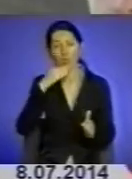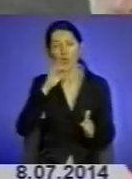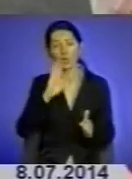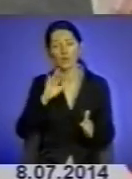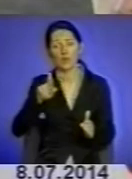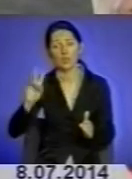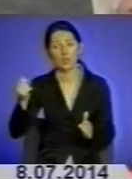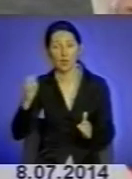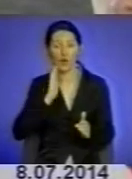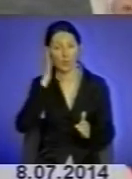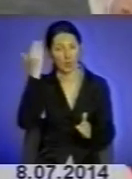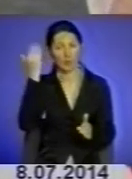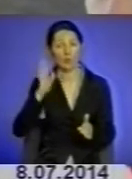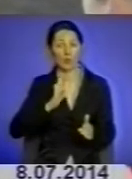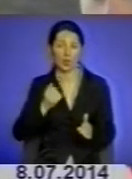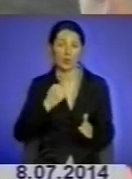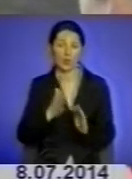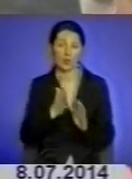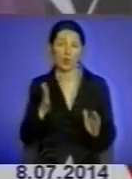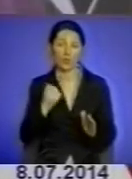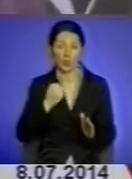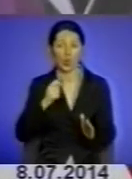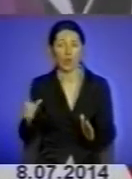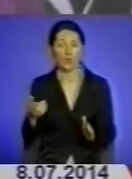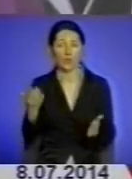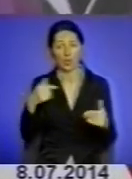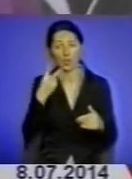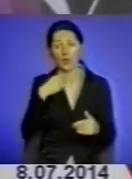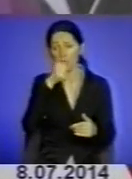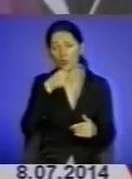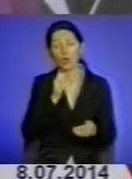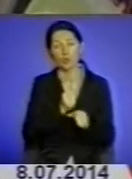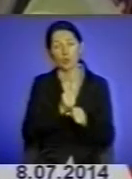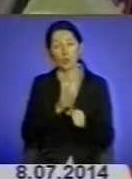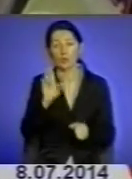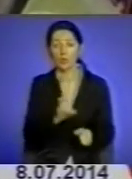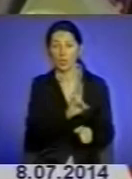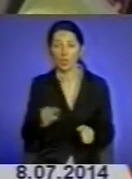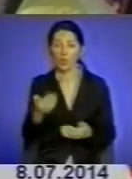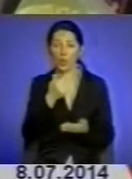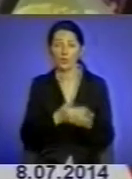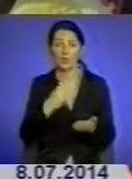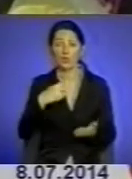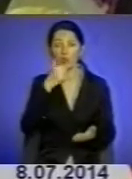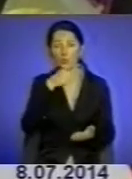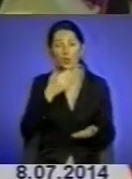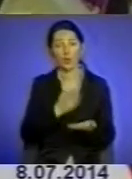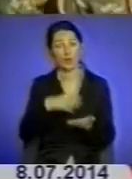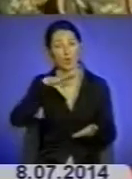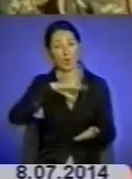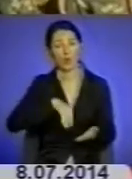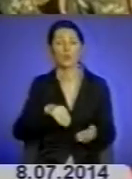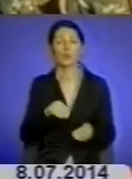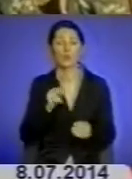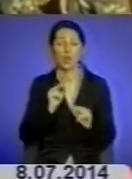проте уже 20 років несе Слово Боже серед людей, а останні 2 роки є духовним наставником військових. Зараз він опікується